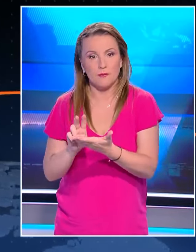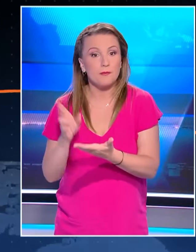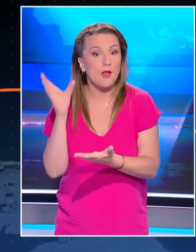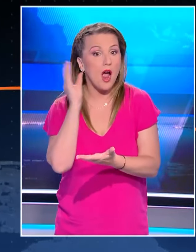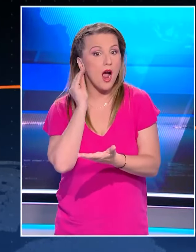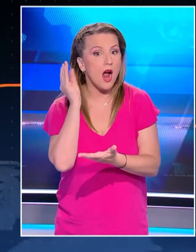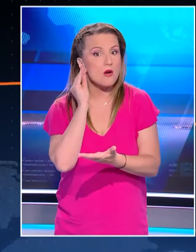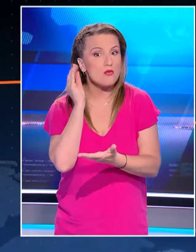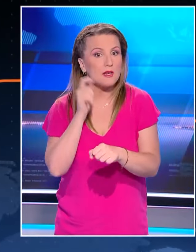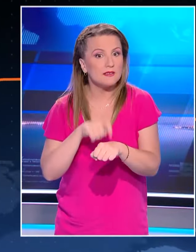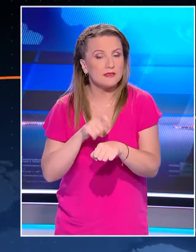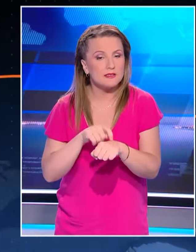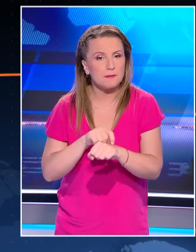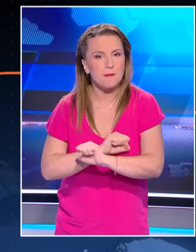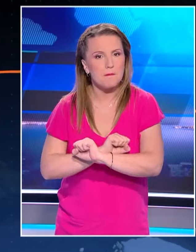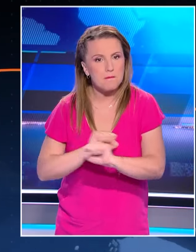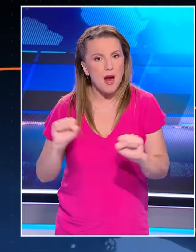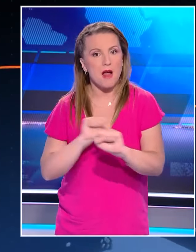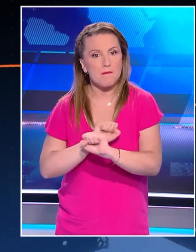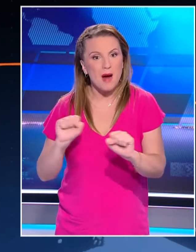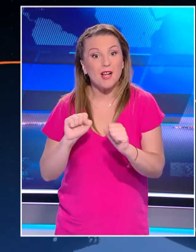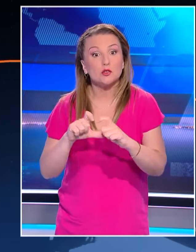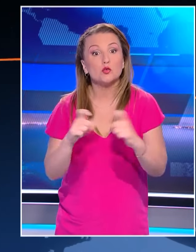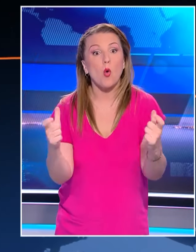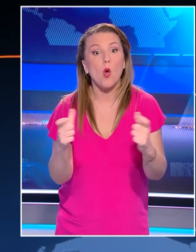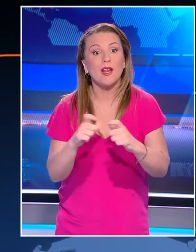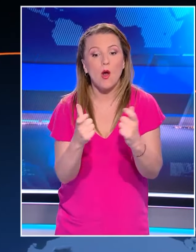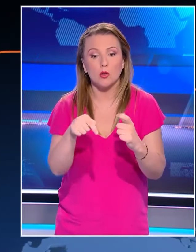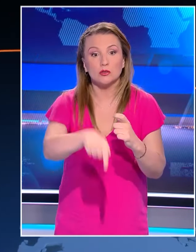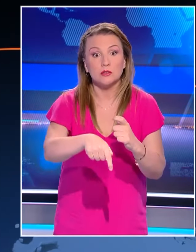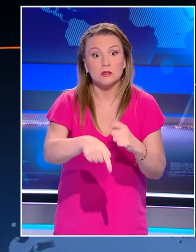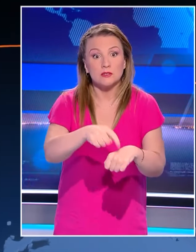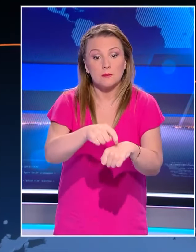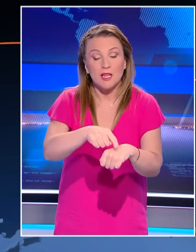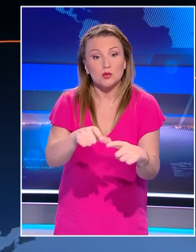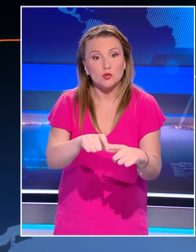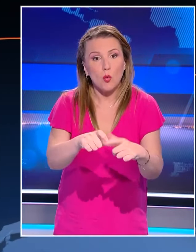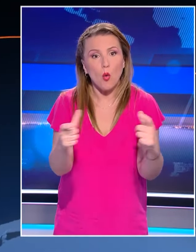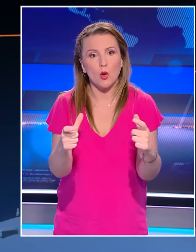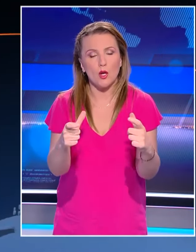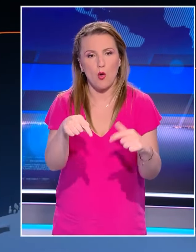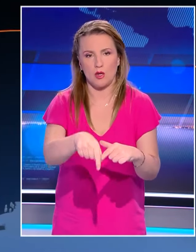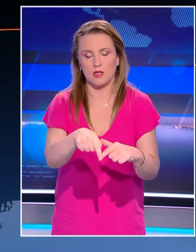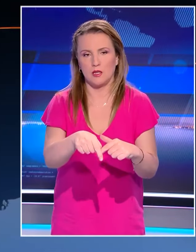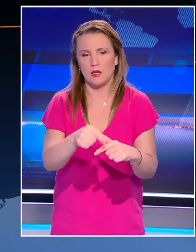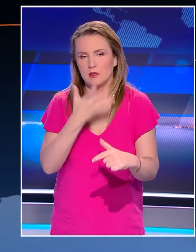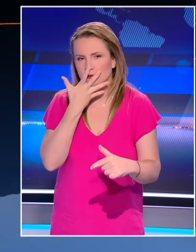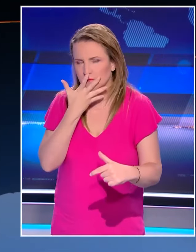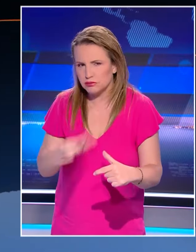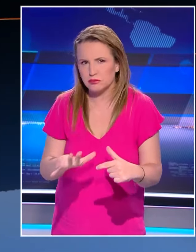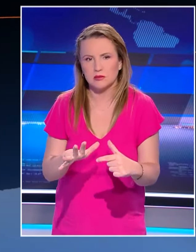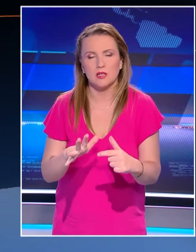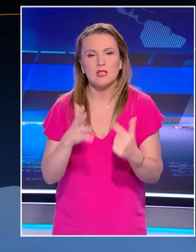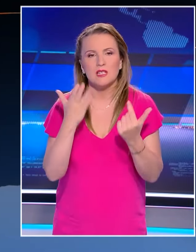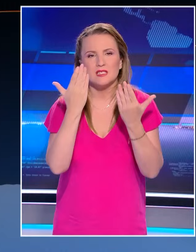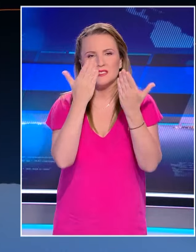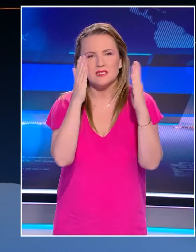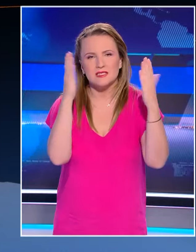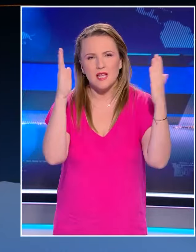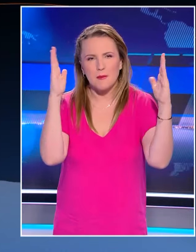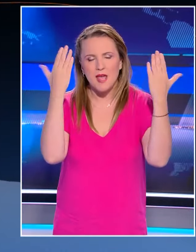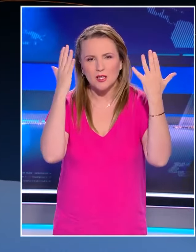κάποιες εκρήξεις. Σχολείο, είναι σχολείο, είναι το σχολείο. Ακριβώς μιλάμε για πραγματικό εφιάλτη, έχουν σπάσει